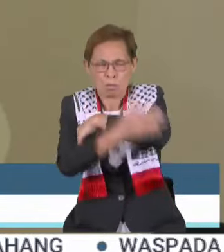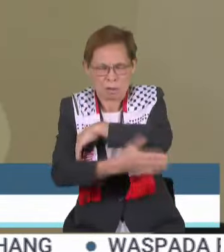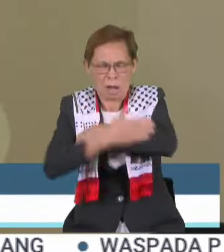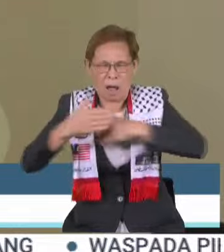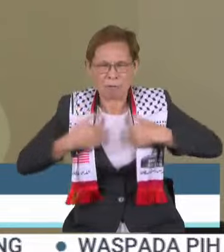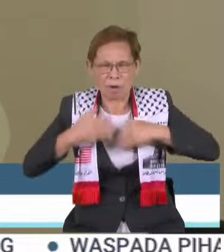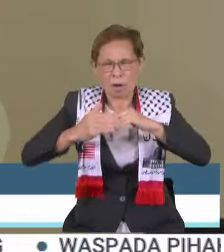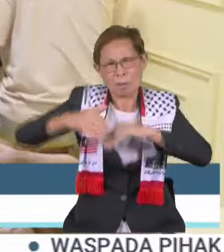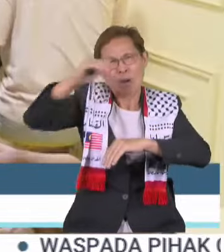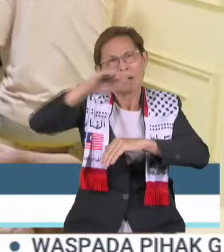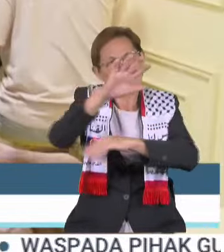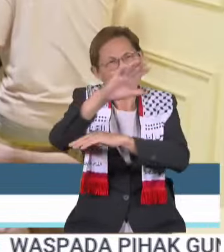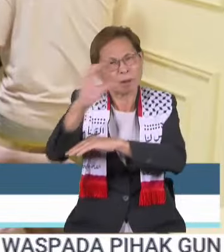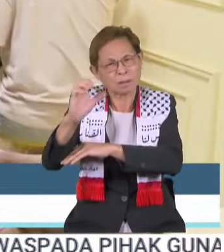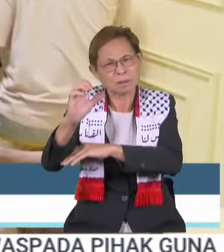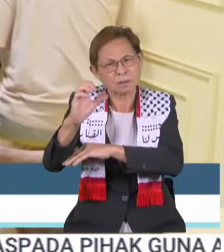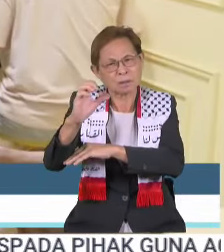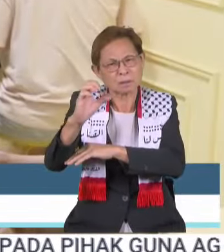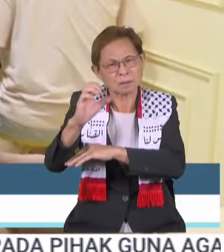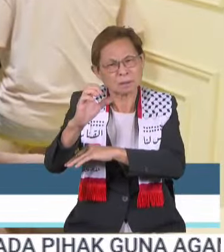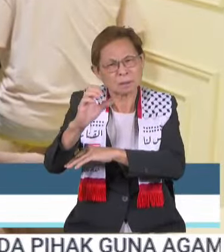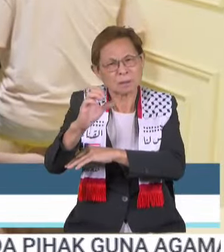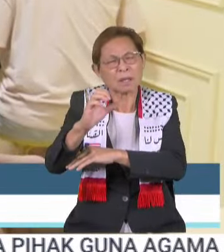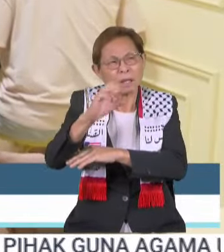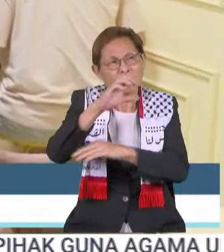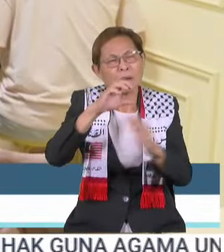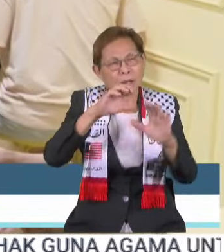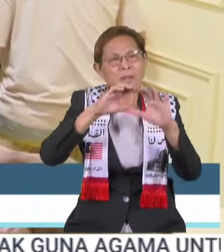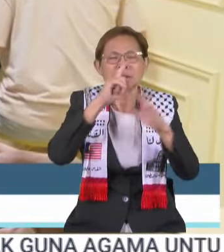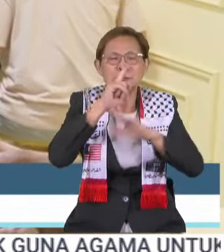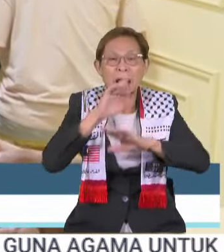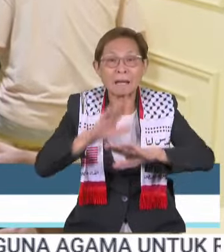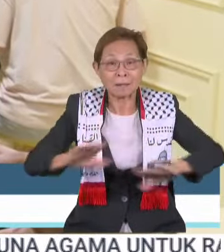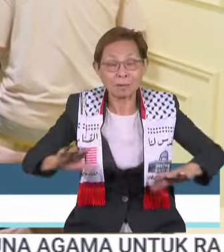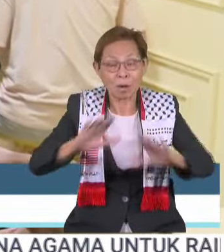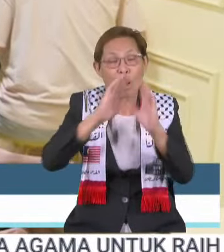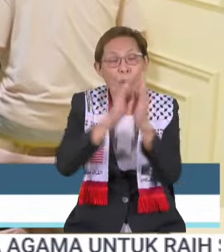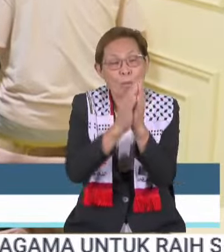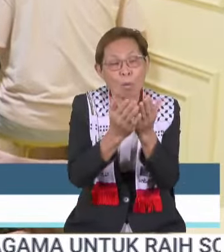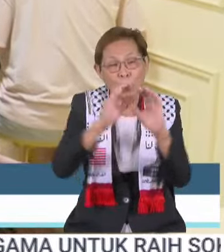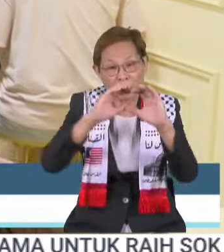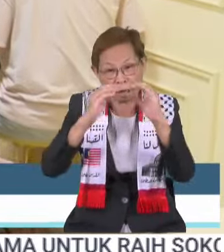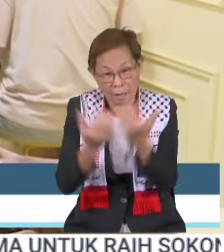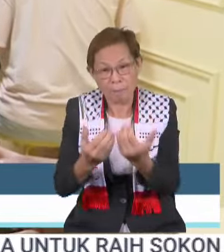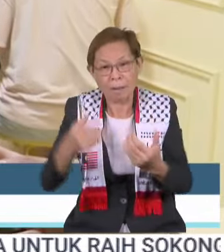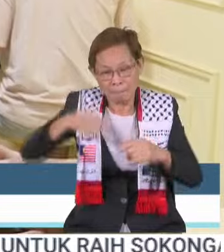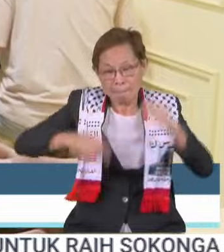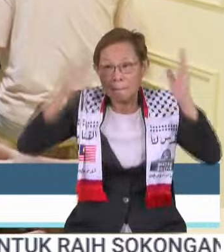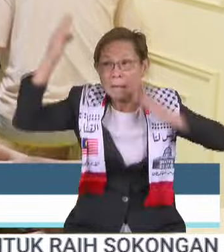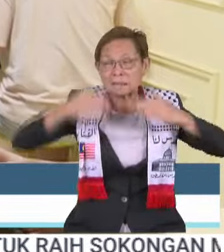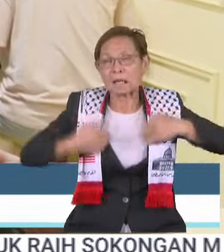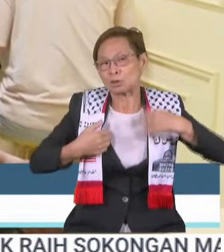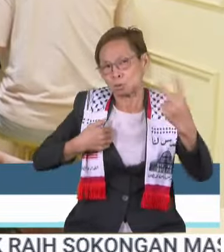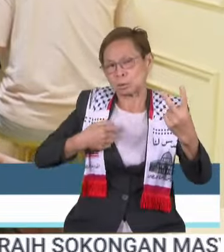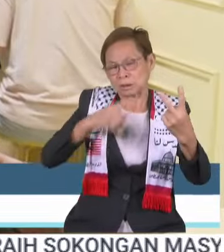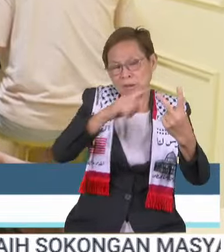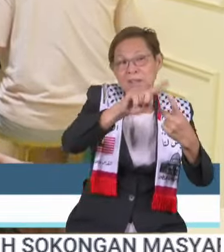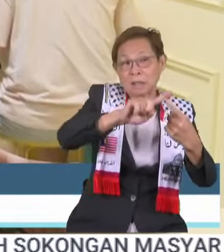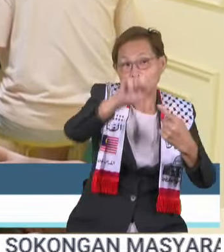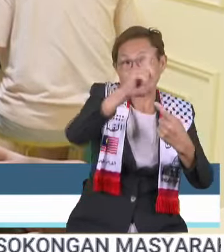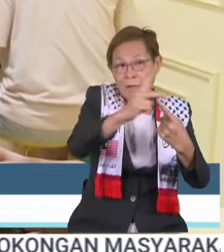more than 500 chapter 500 chapters Silent Book Club. So dekat Malaysia kita hanya ada dua, which is Kota Kinabalu dekat